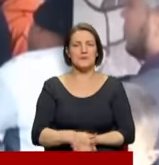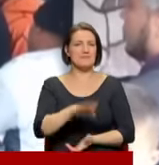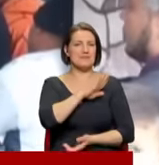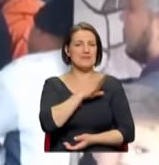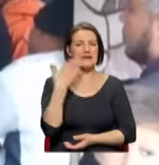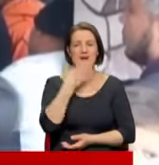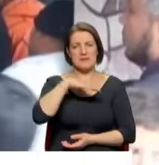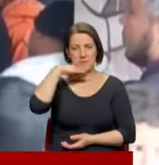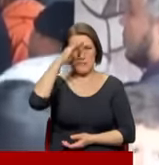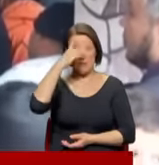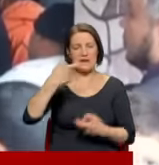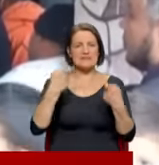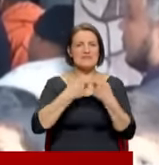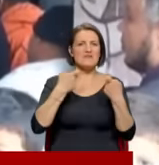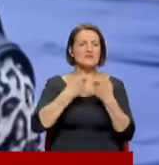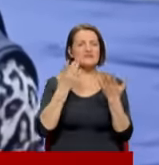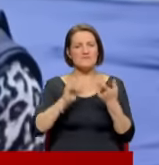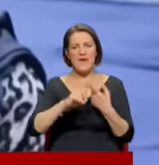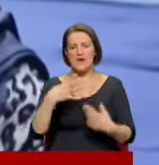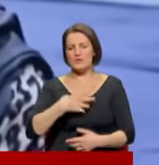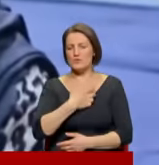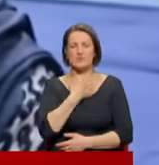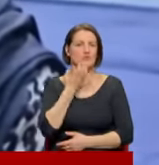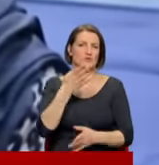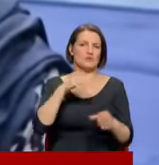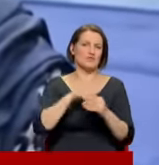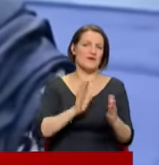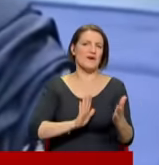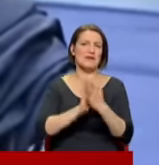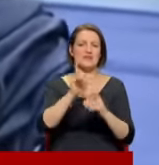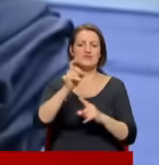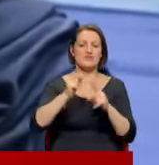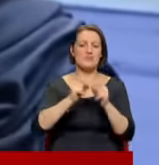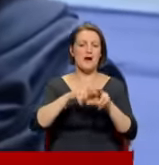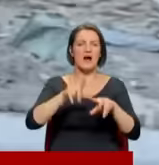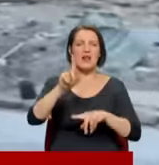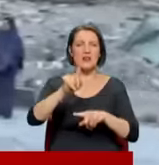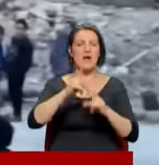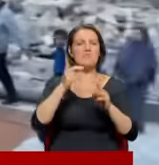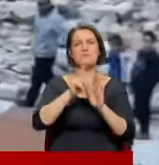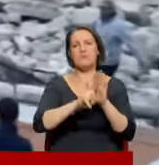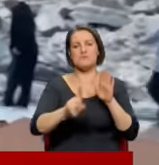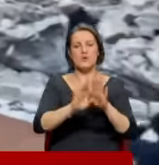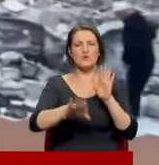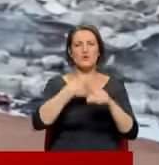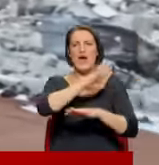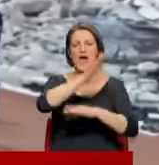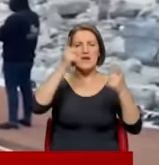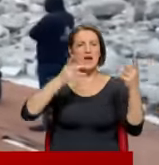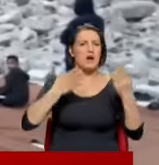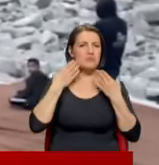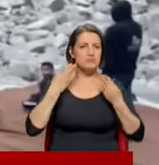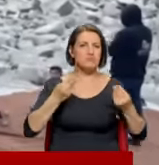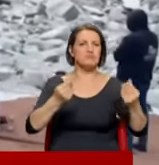Gazze Ramazan bayramını savaşın, kıtlığın ve acının gölgesinde karşıladı. Cibaliye mülteci kampında bombardıman sonucu her yer enkaza